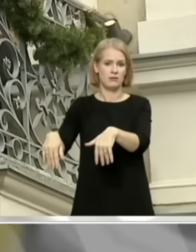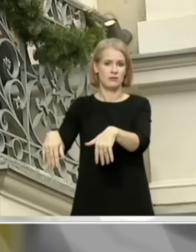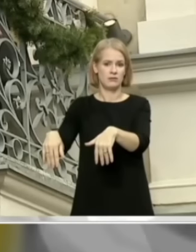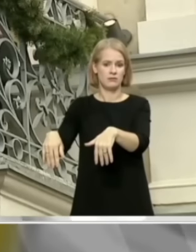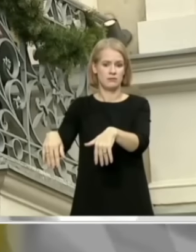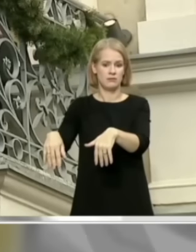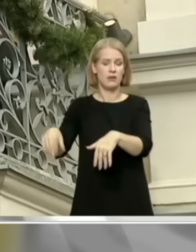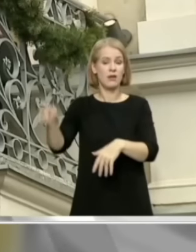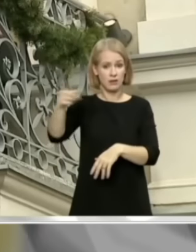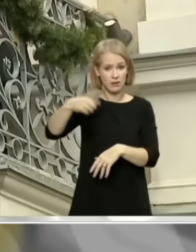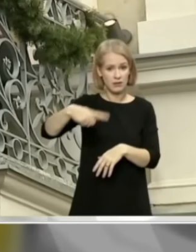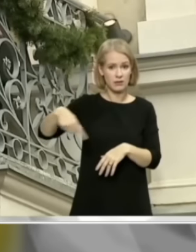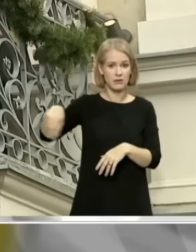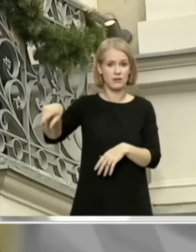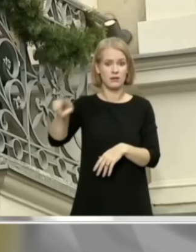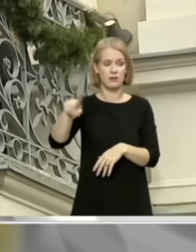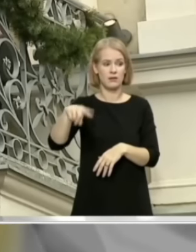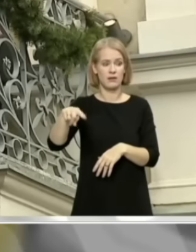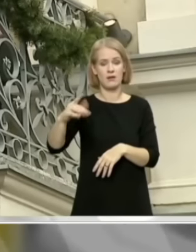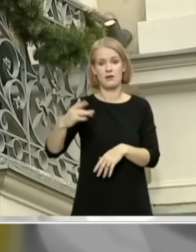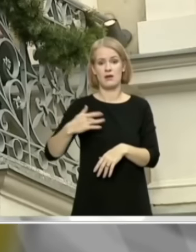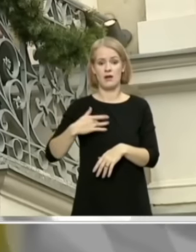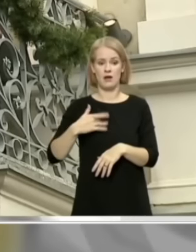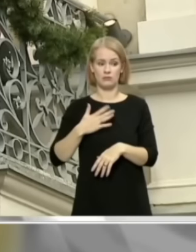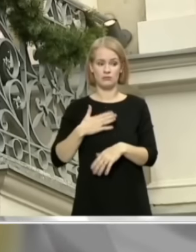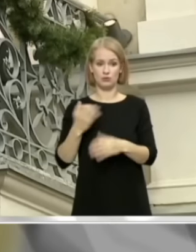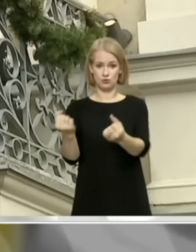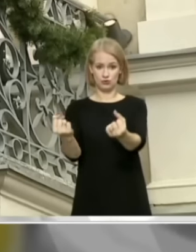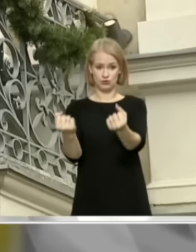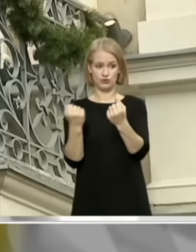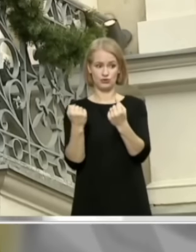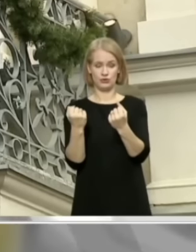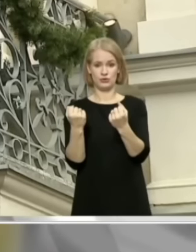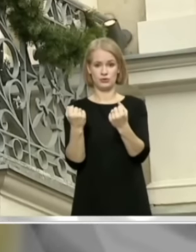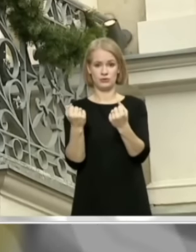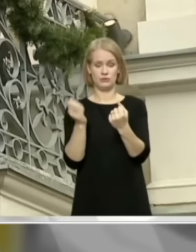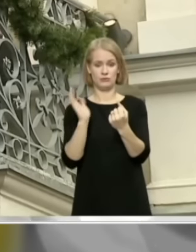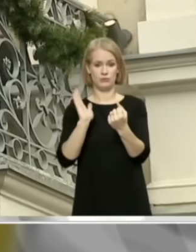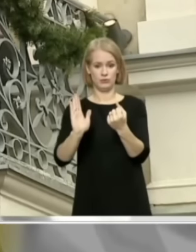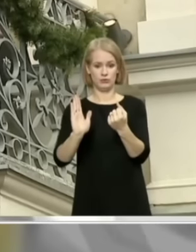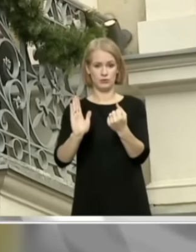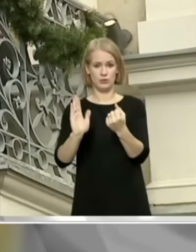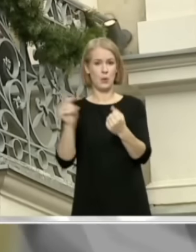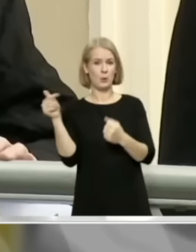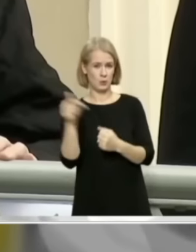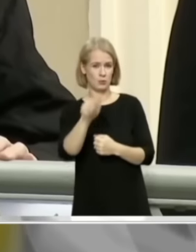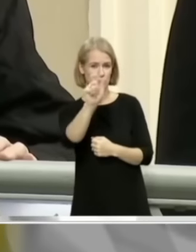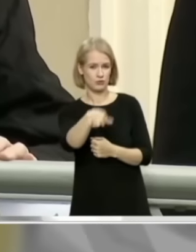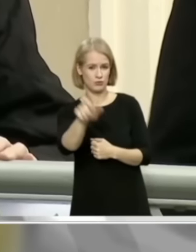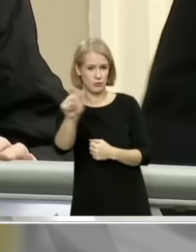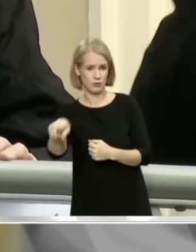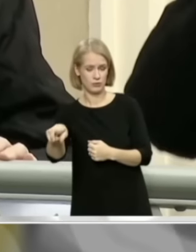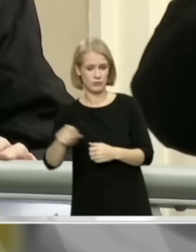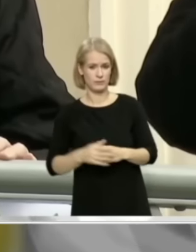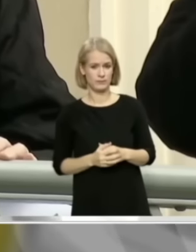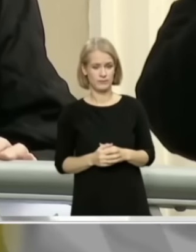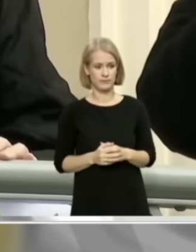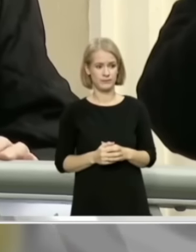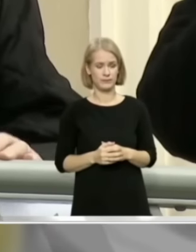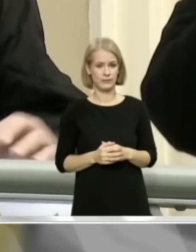Gal jie dar kurį laiką apgins mus nuo skėrių. Ir Europoje